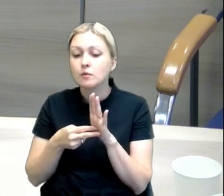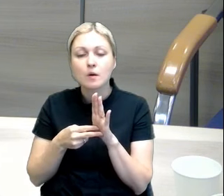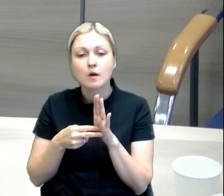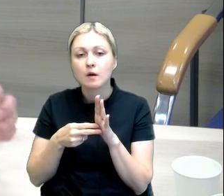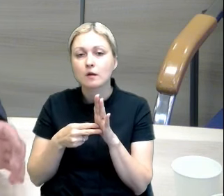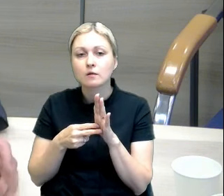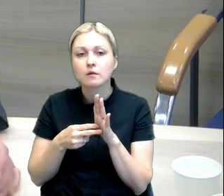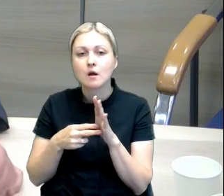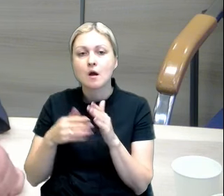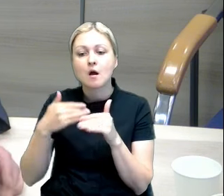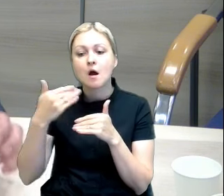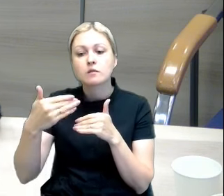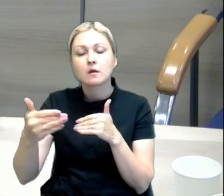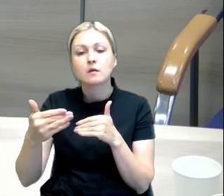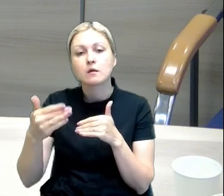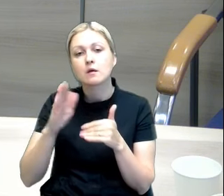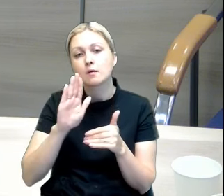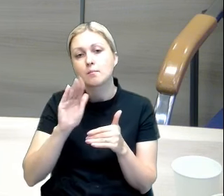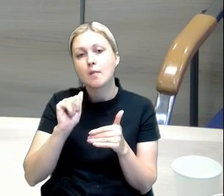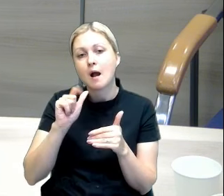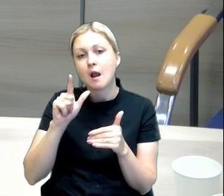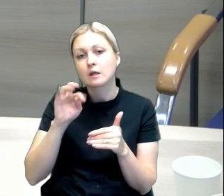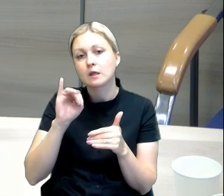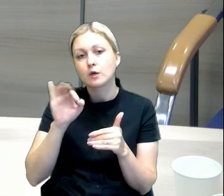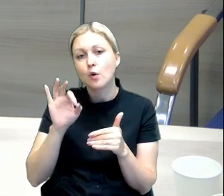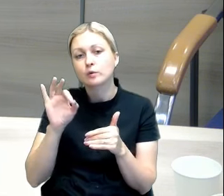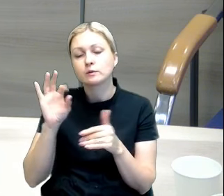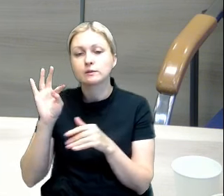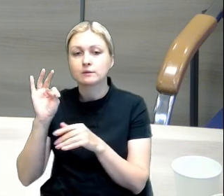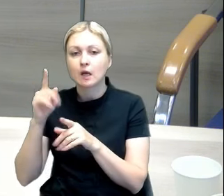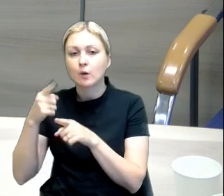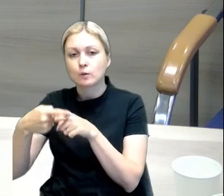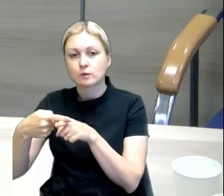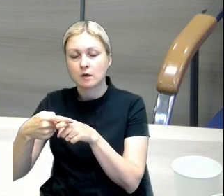taikos ar turit kažkokį tai planą artimiausioj perspektyvoj